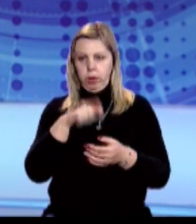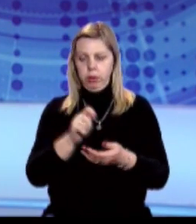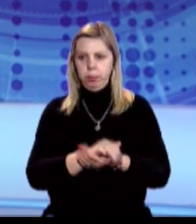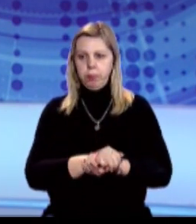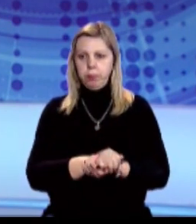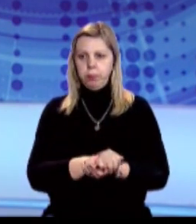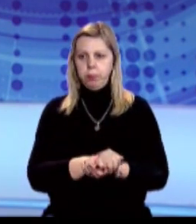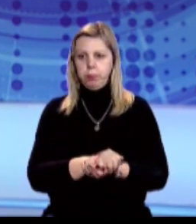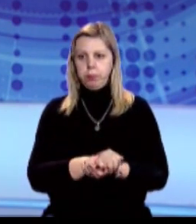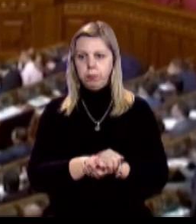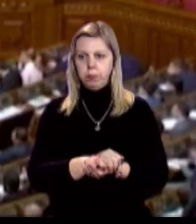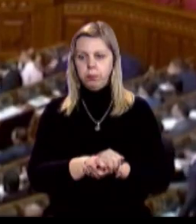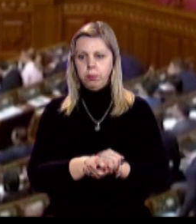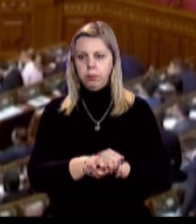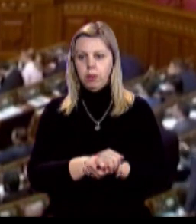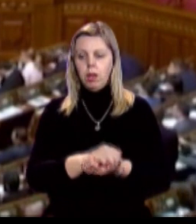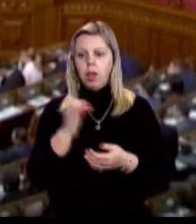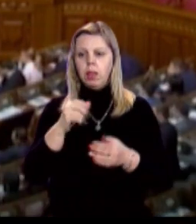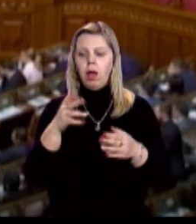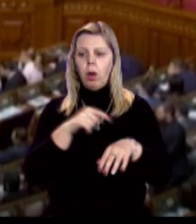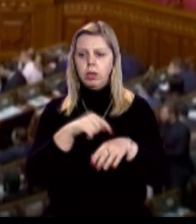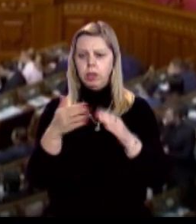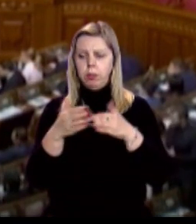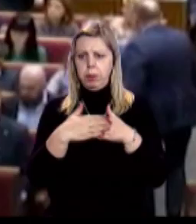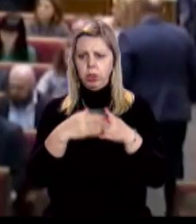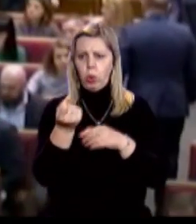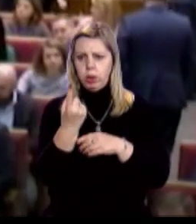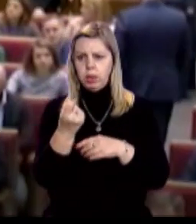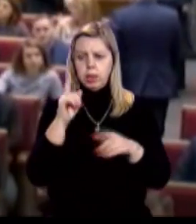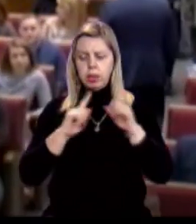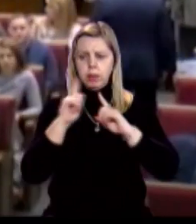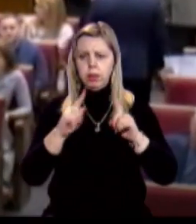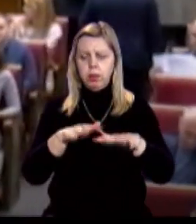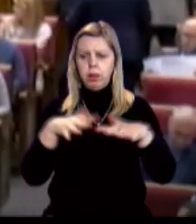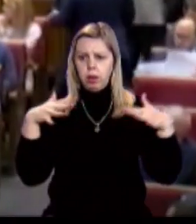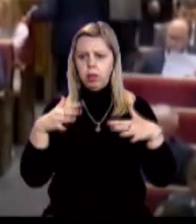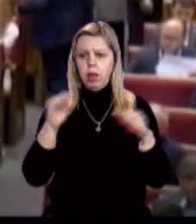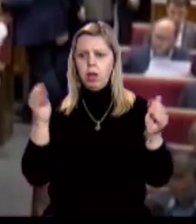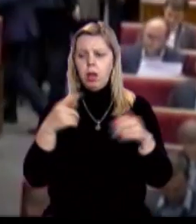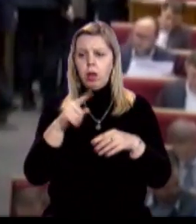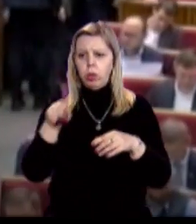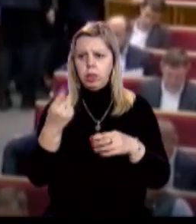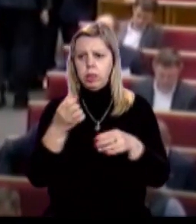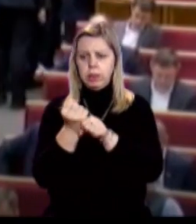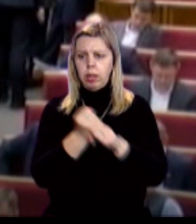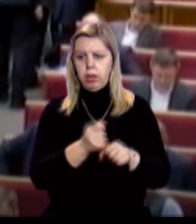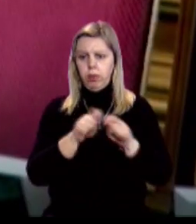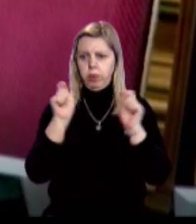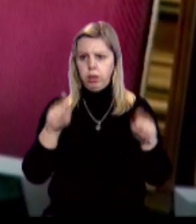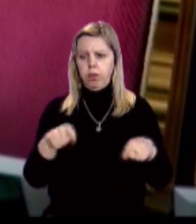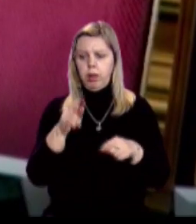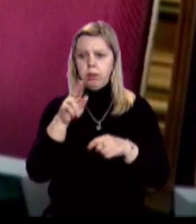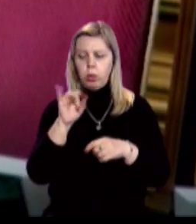Блізнякова. На годиннику близько 11-ї засідання Верховної Ради із майже годинною затримкою відкриває